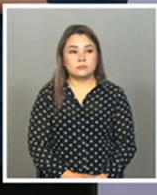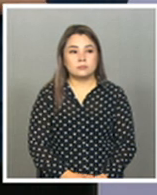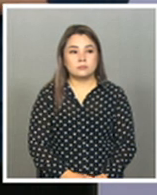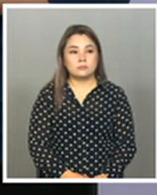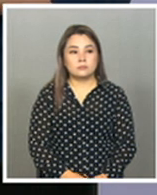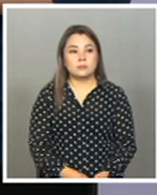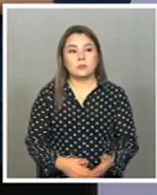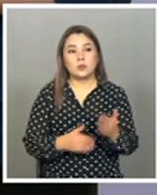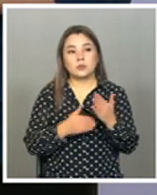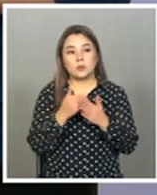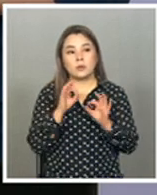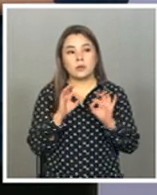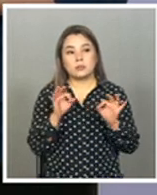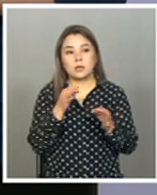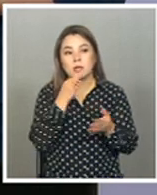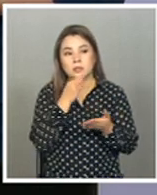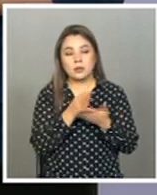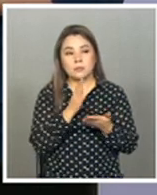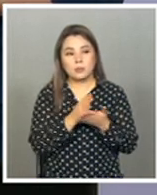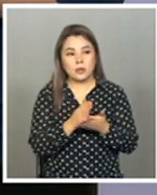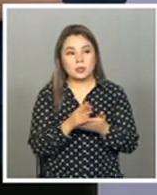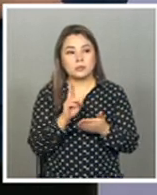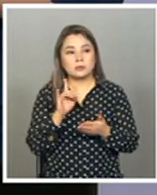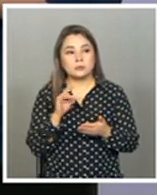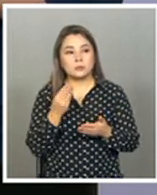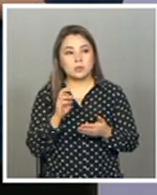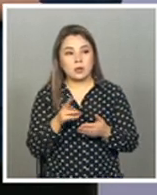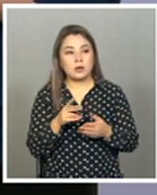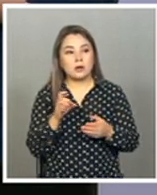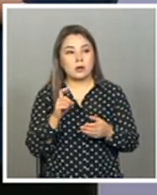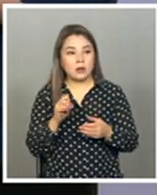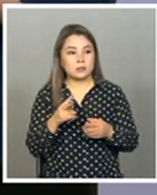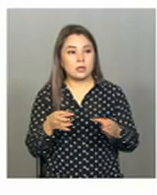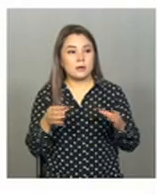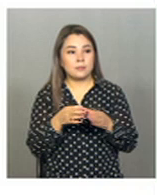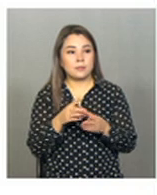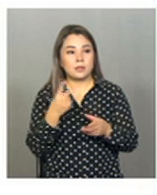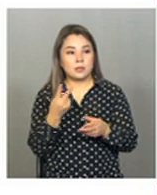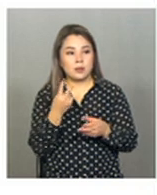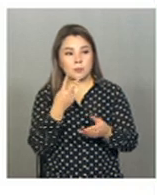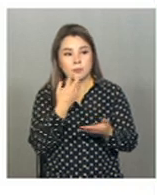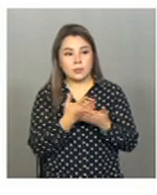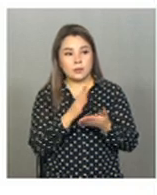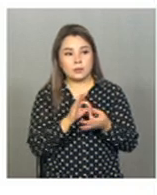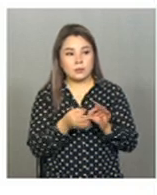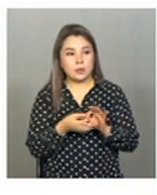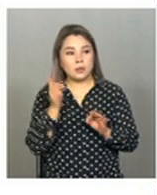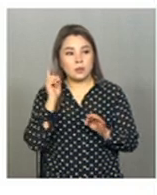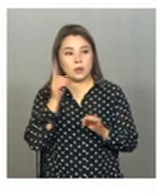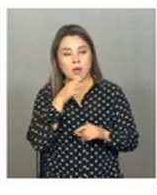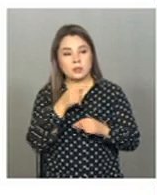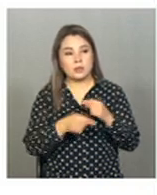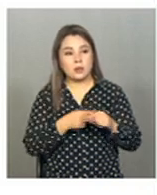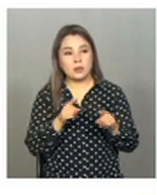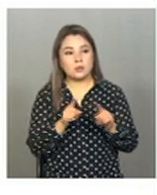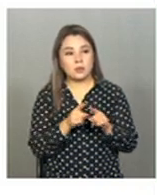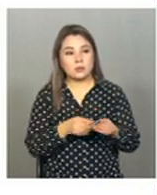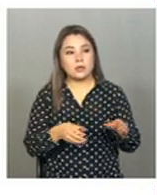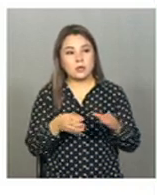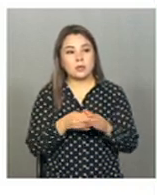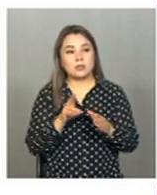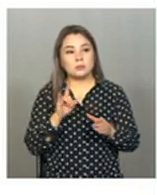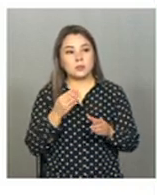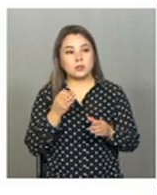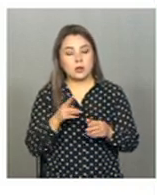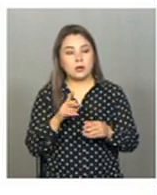Жоғарда атап өткеніміздей, Қыпшақ хандығы екі бірлестіктен тұрғандығы, көне түркі дәстүрін ұстаған Қыпшақ хандығы екі